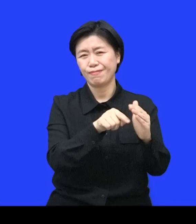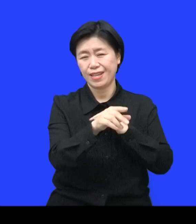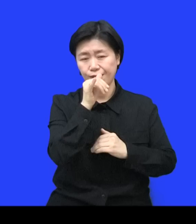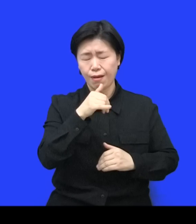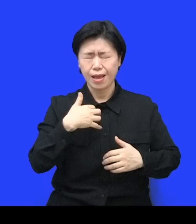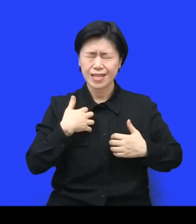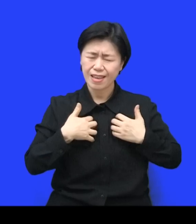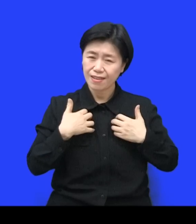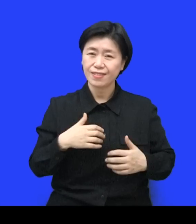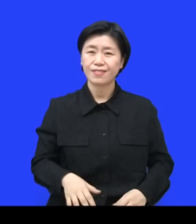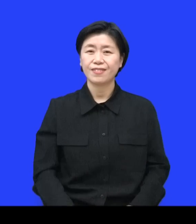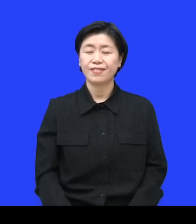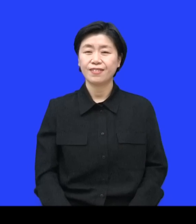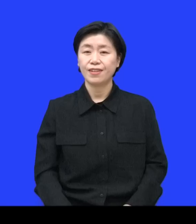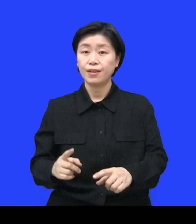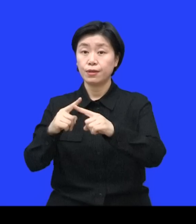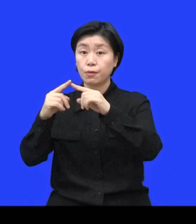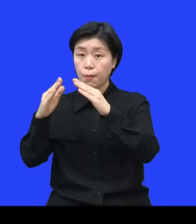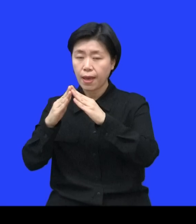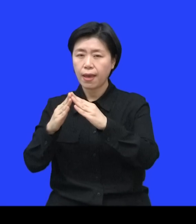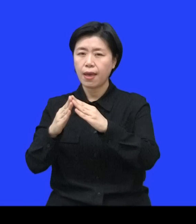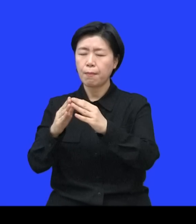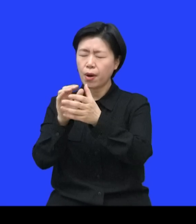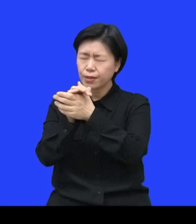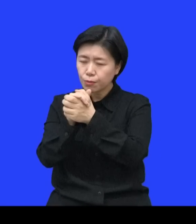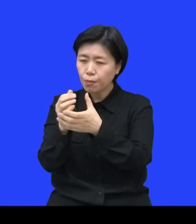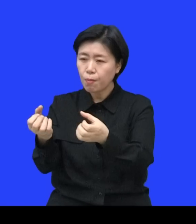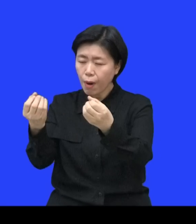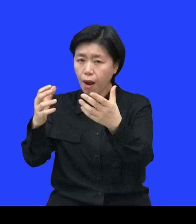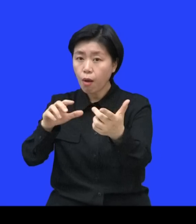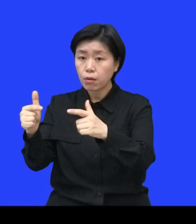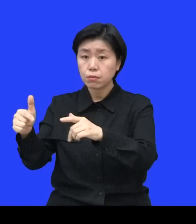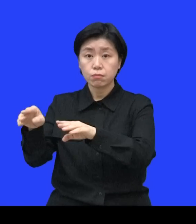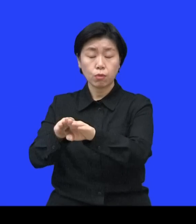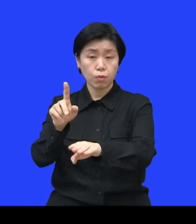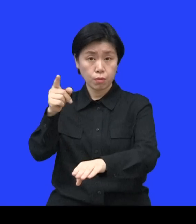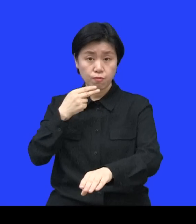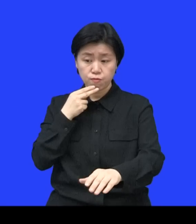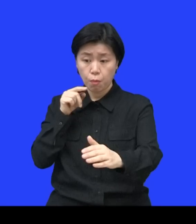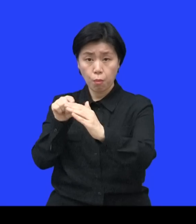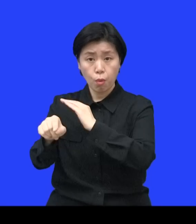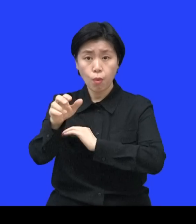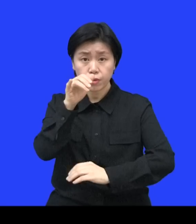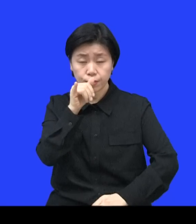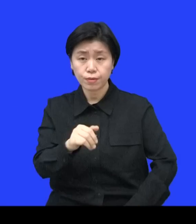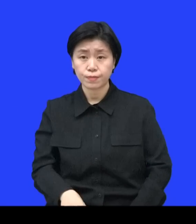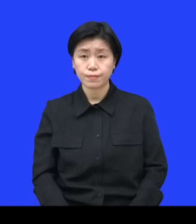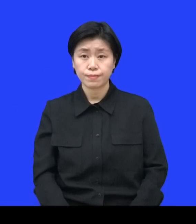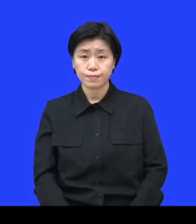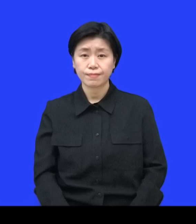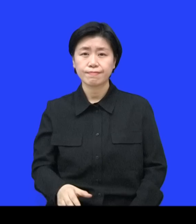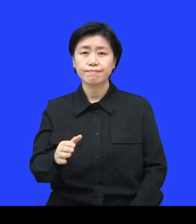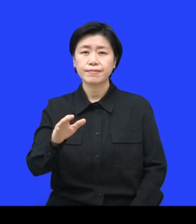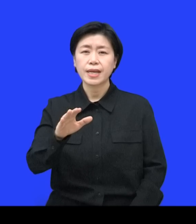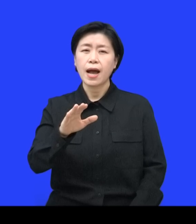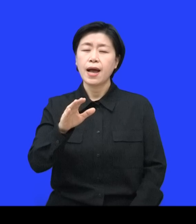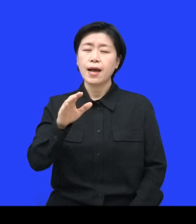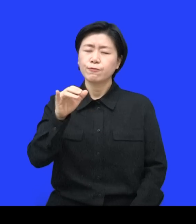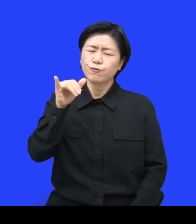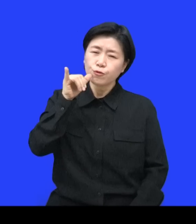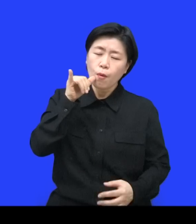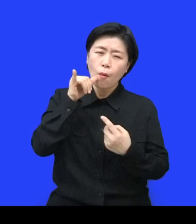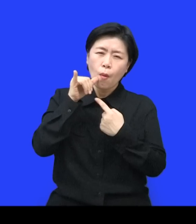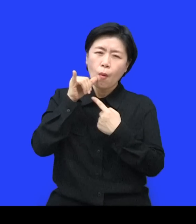네. 참석을 했어요. 근데 중독에서 잘 안 끊어진다는 것을 사람들이 이게 한두 번 경험하다 보면 네.